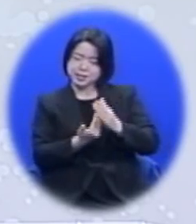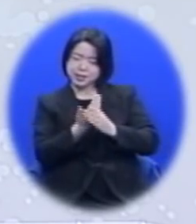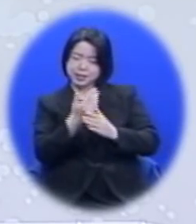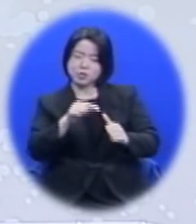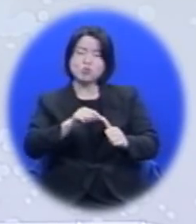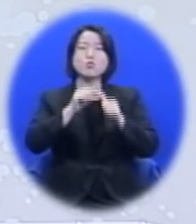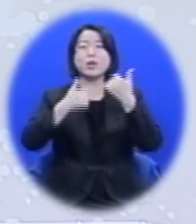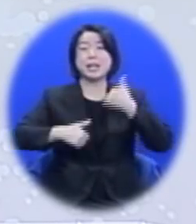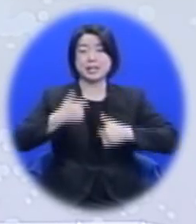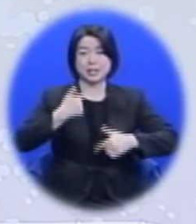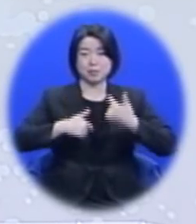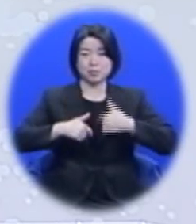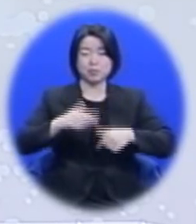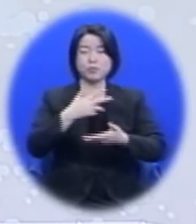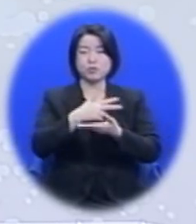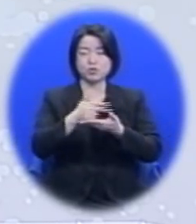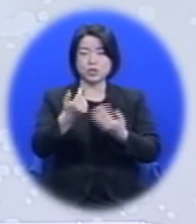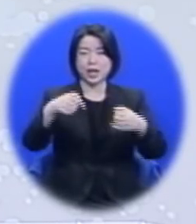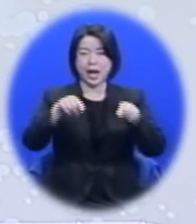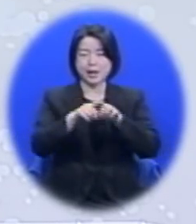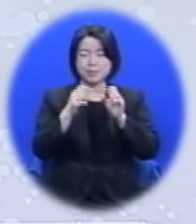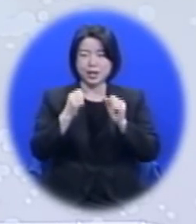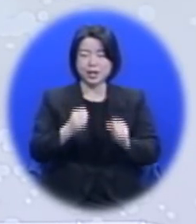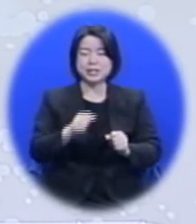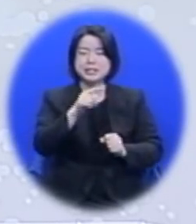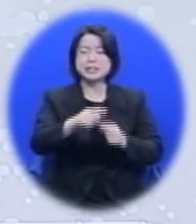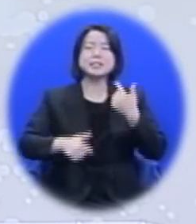기쁨이, 주님과 함께하는 이 기쁨이.